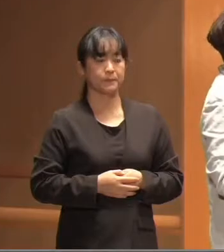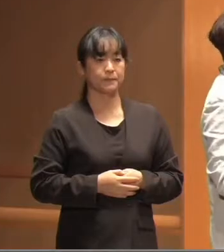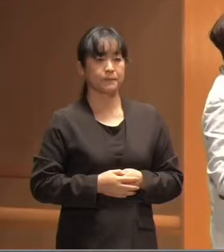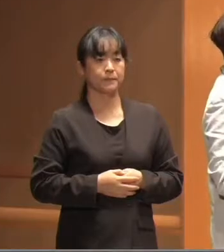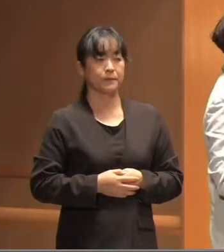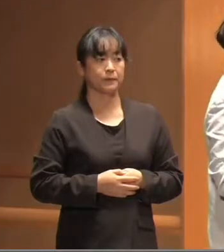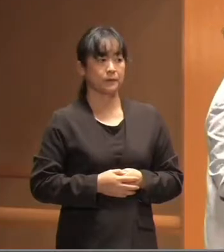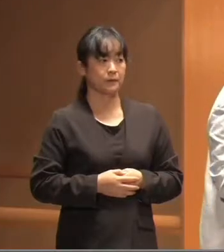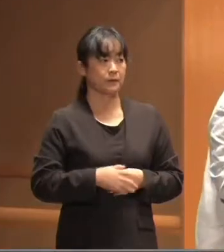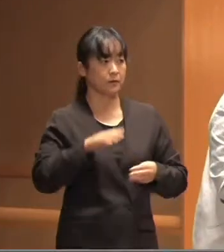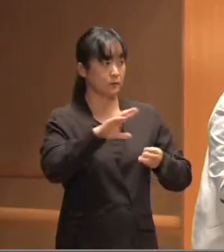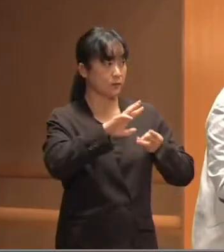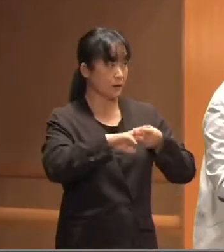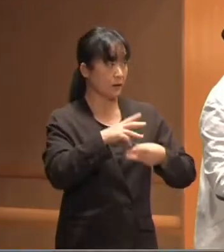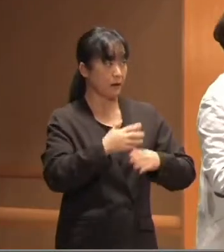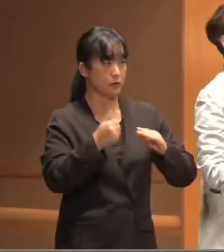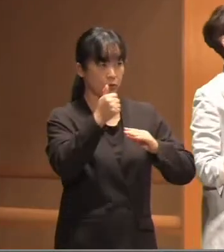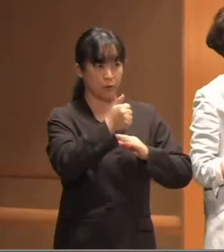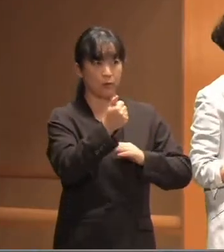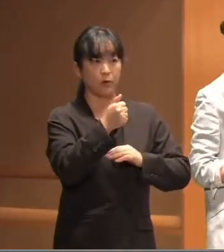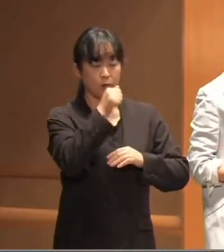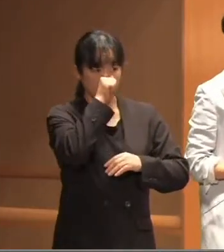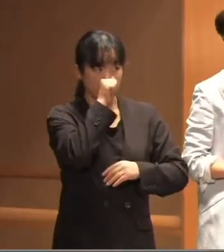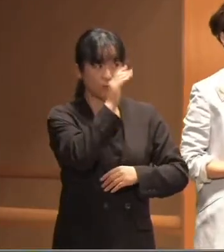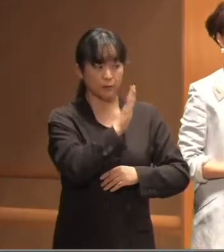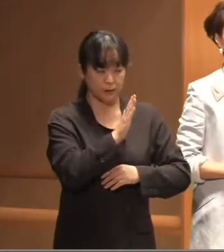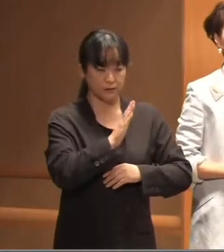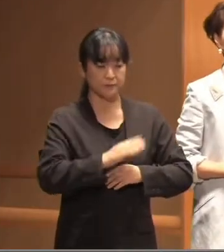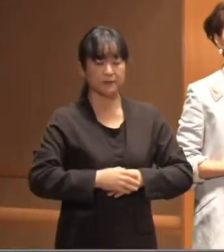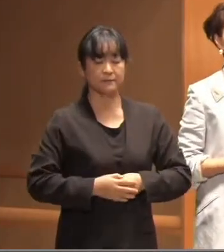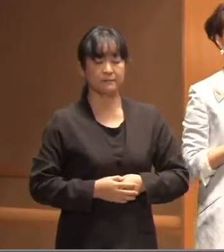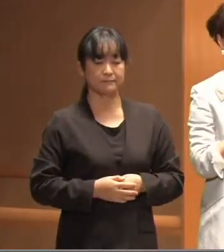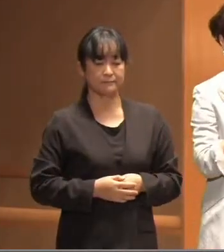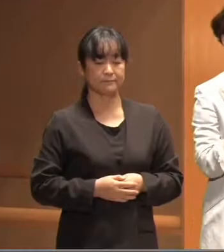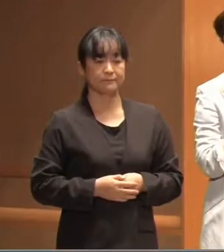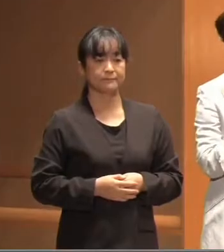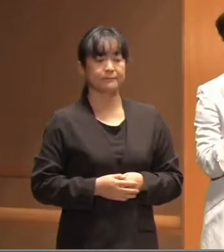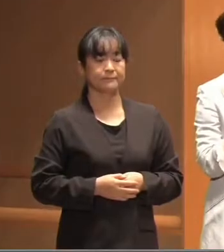豊田会長、よろしくお願いいたします。